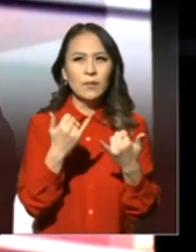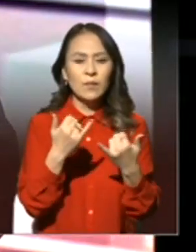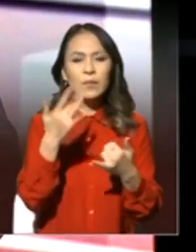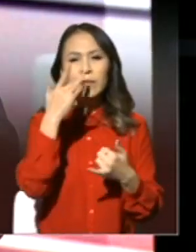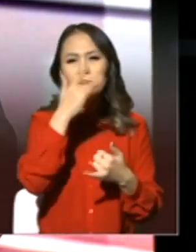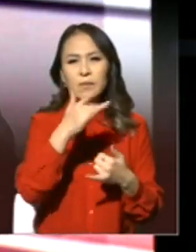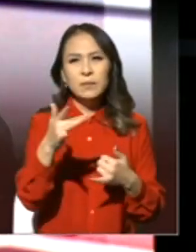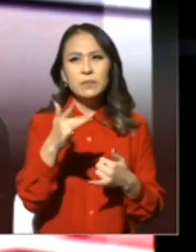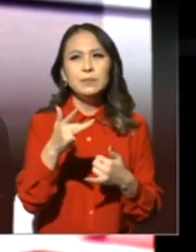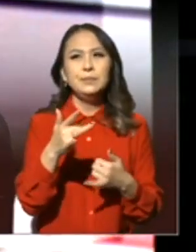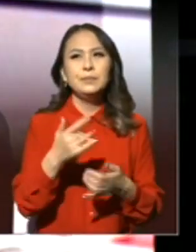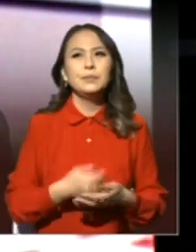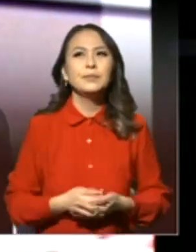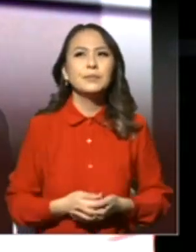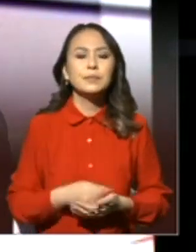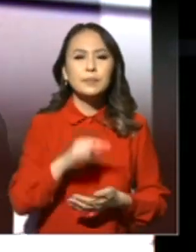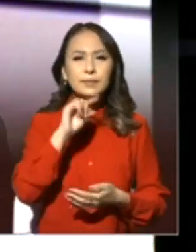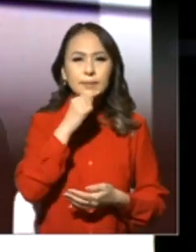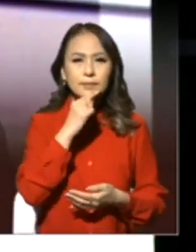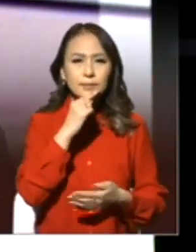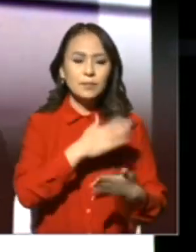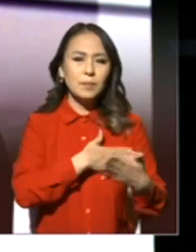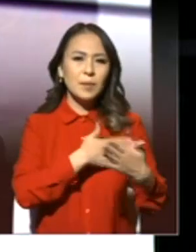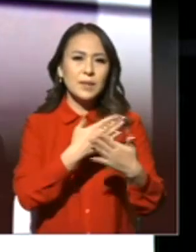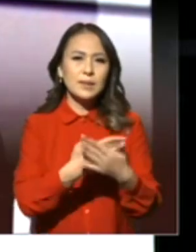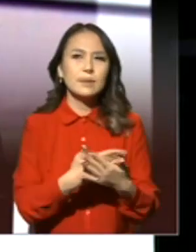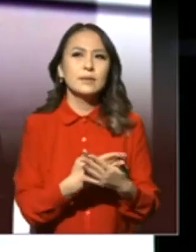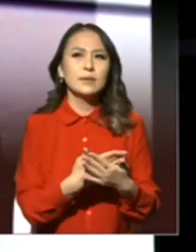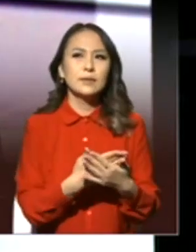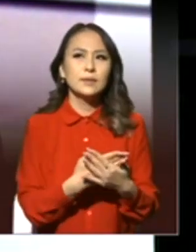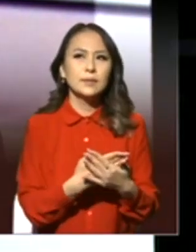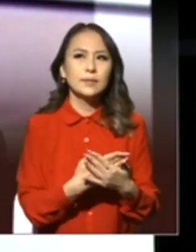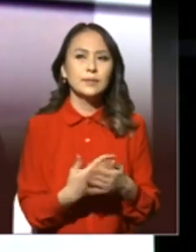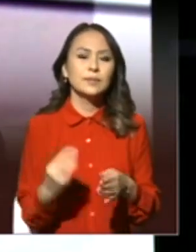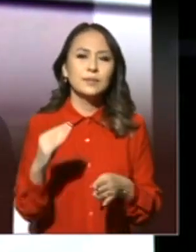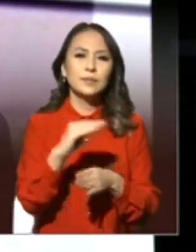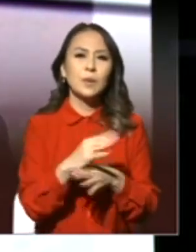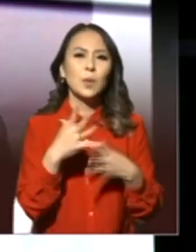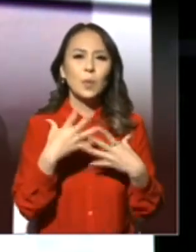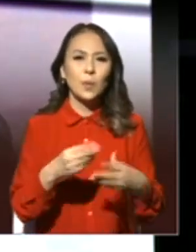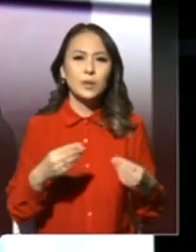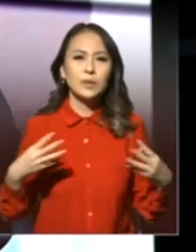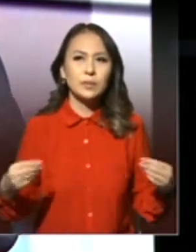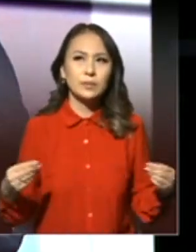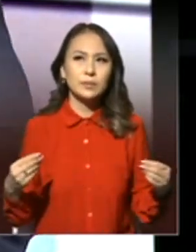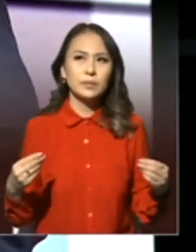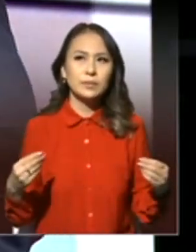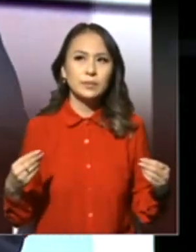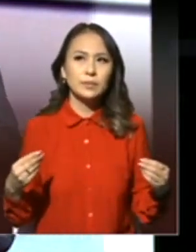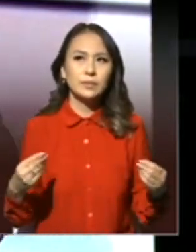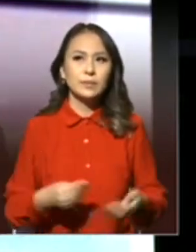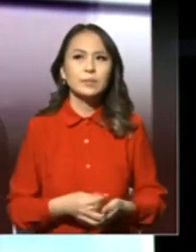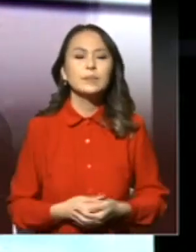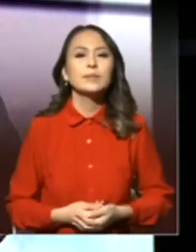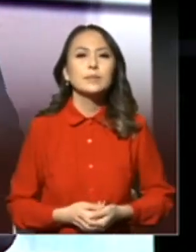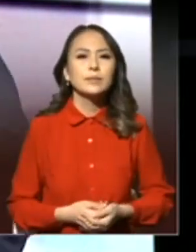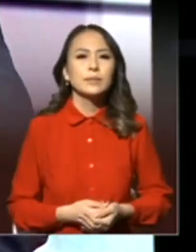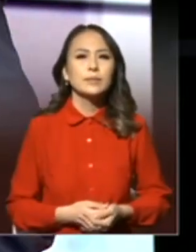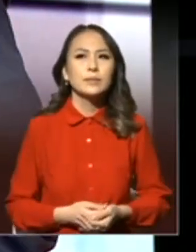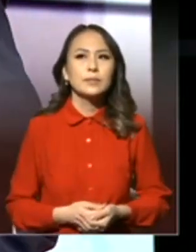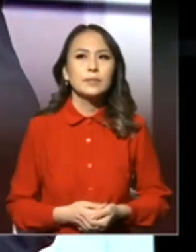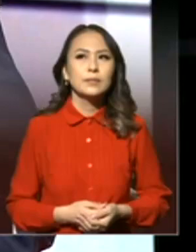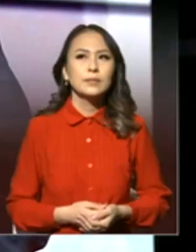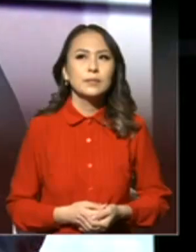саяси өзгерістер, сосын экономикалық бизнес өзгерістер, оның үстіне мынау көктемгі жаңағы